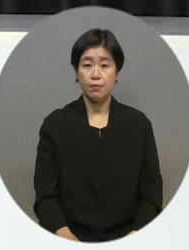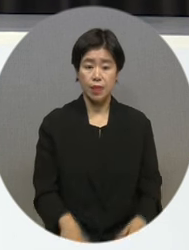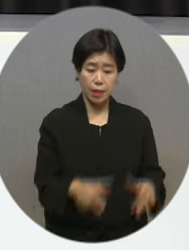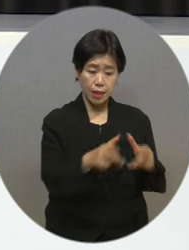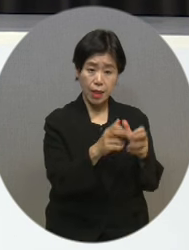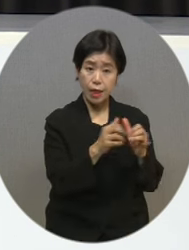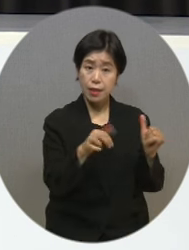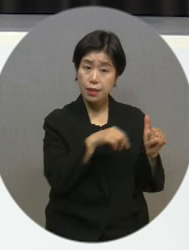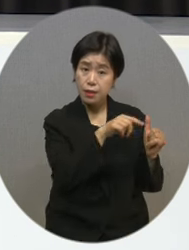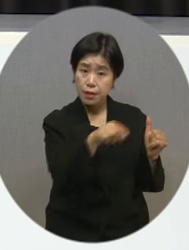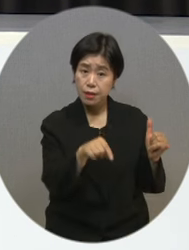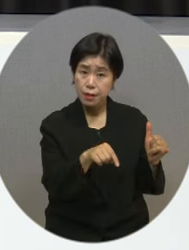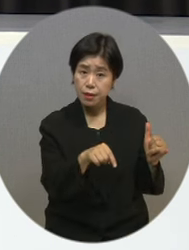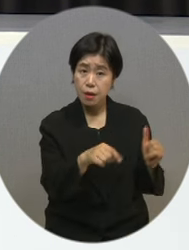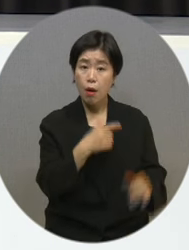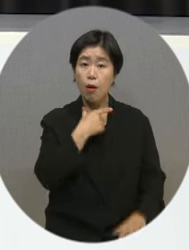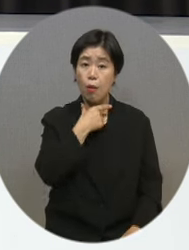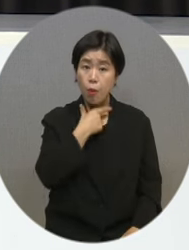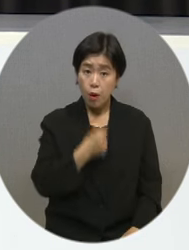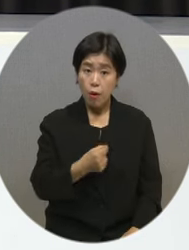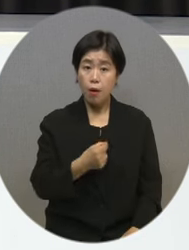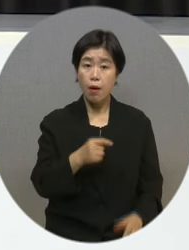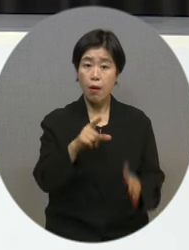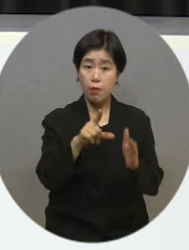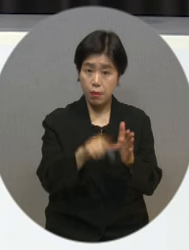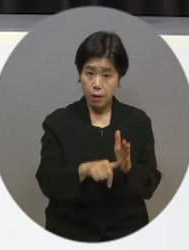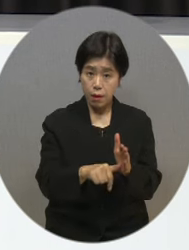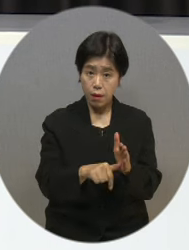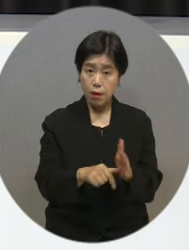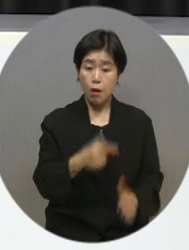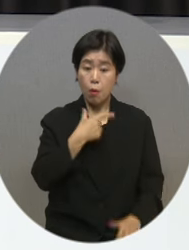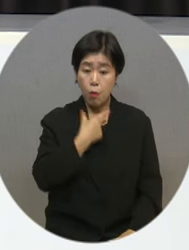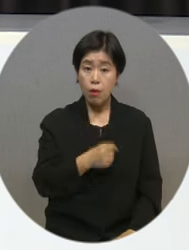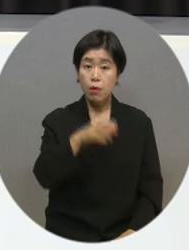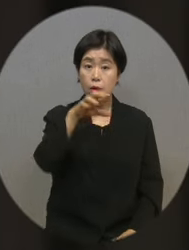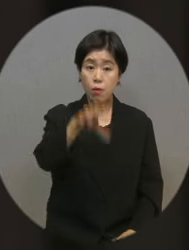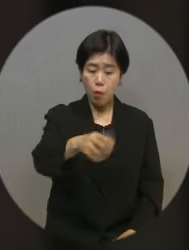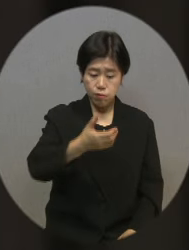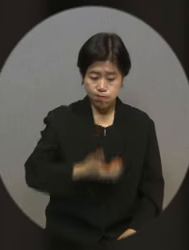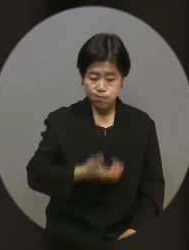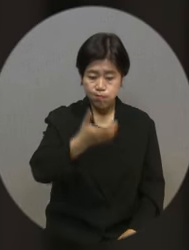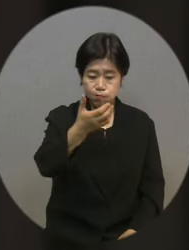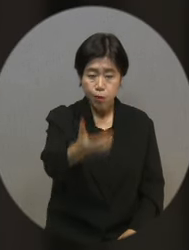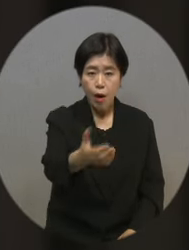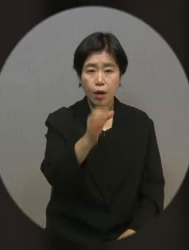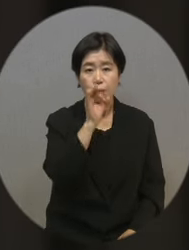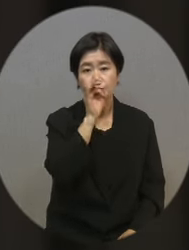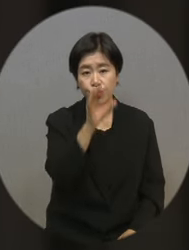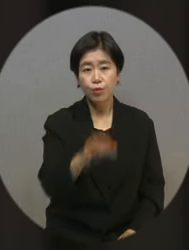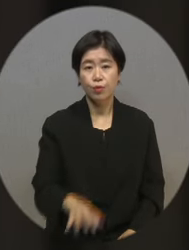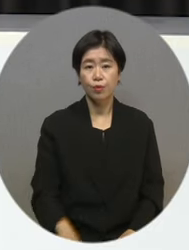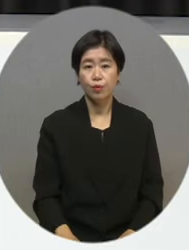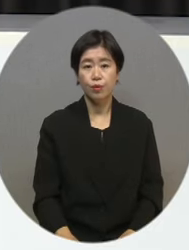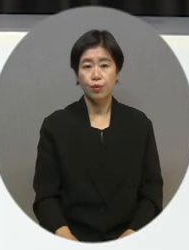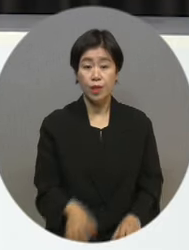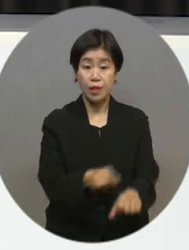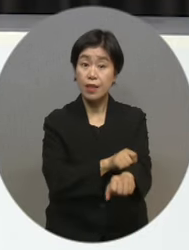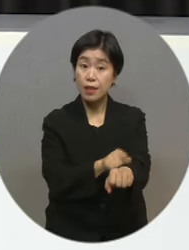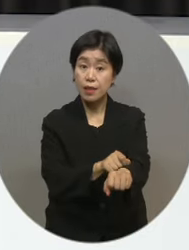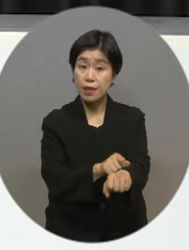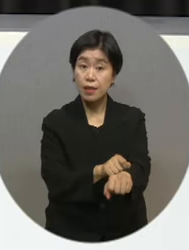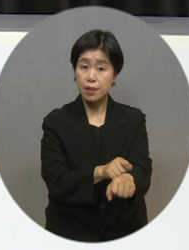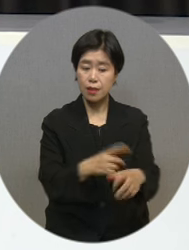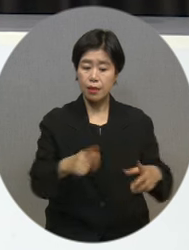장애인들은 아직까지도 원하는 시간에 원하는 곳으로 이동하기가 어려워요. 특히 이제 휠체어를